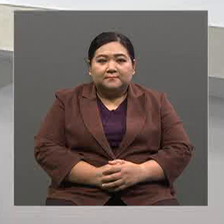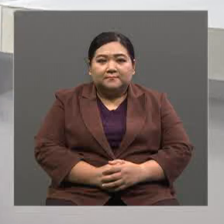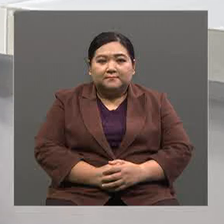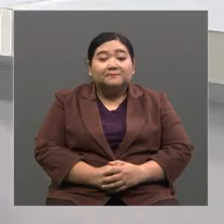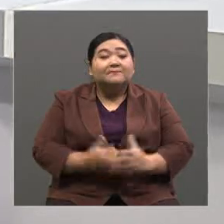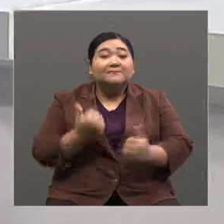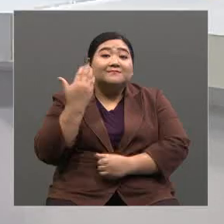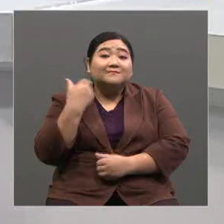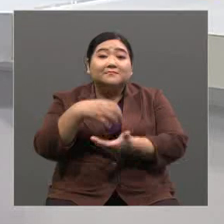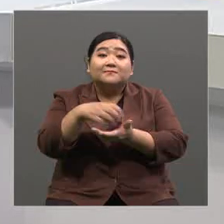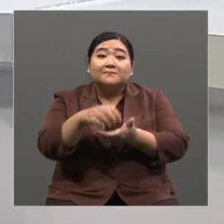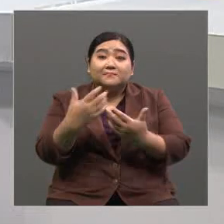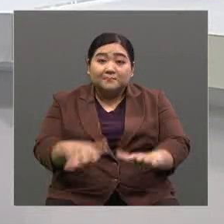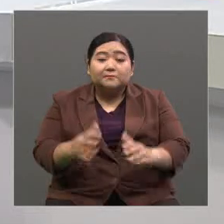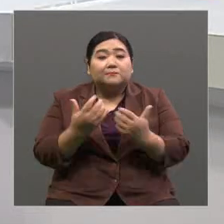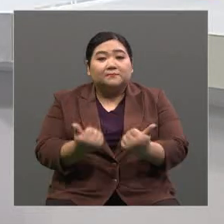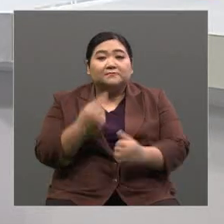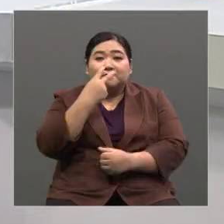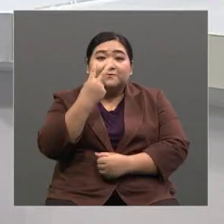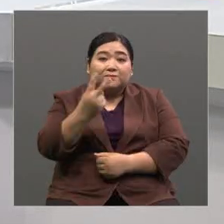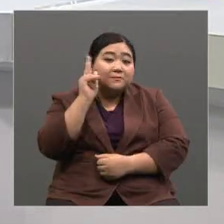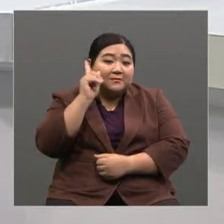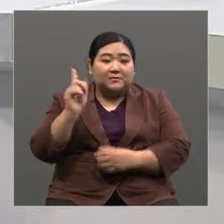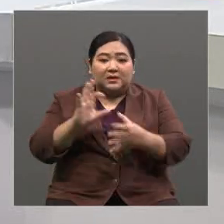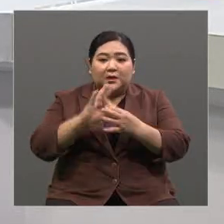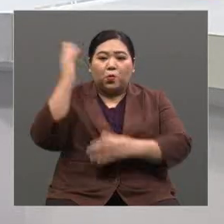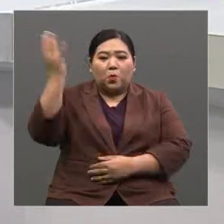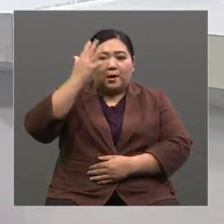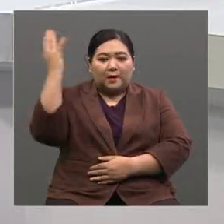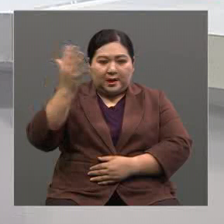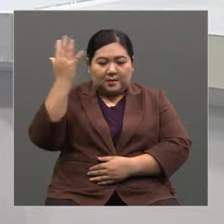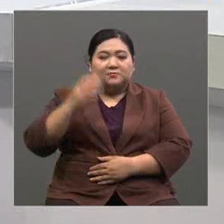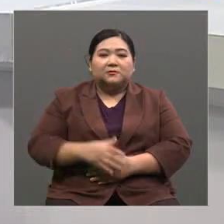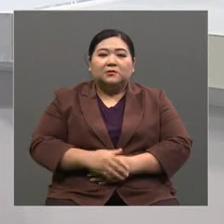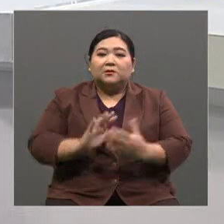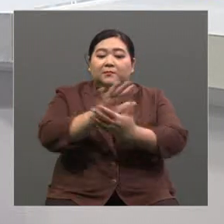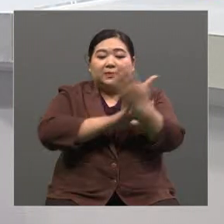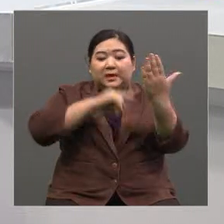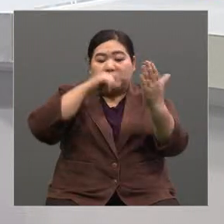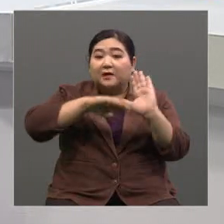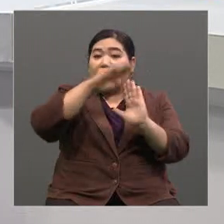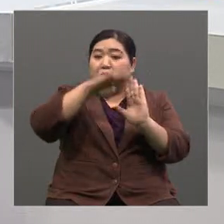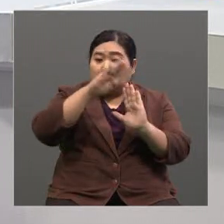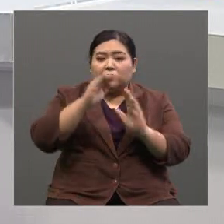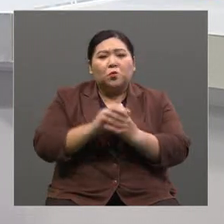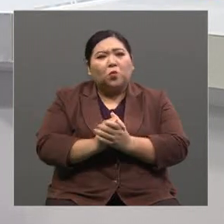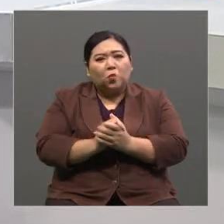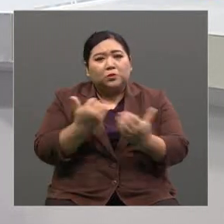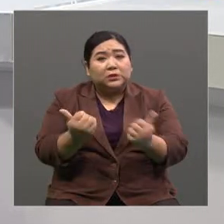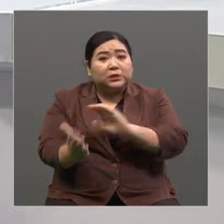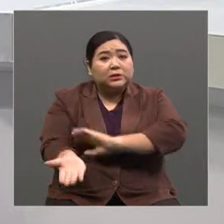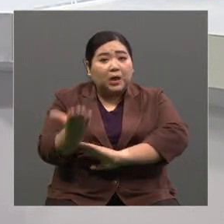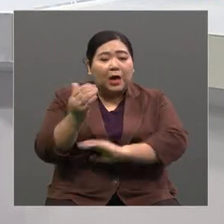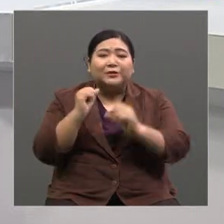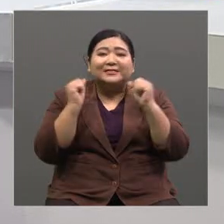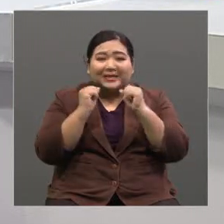อย่ที่เกิเอาไ้ว่าตอนช่วงนจะพามาดูเรื่องสภาพอากาศกนที่พ้ทประเทศไยตอนบนถึงแม้วตอนชวงเช้า